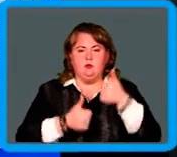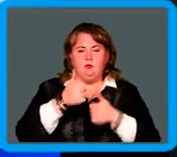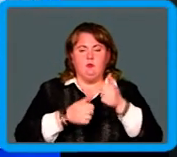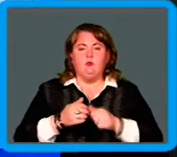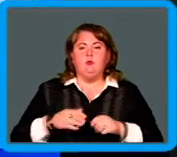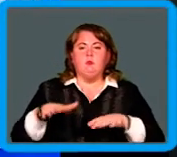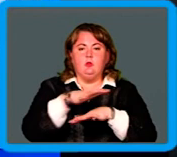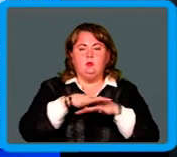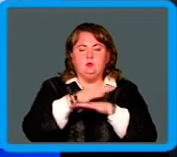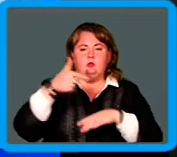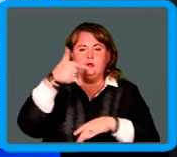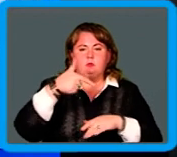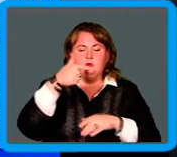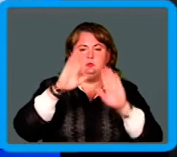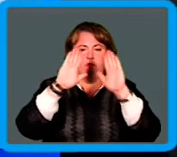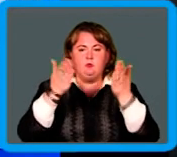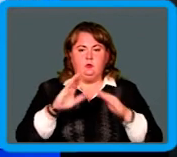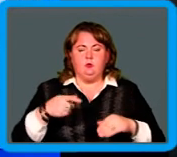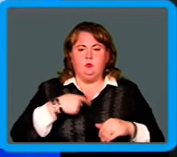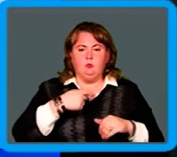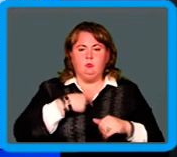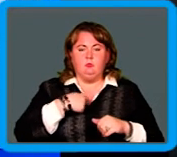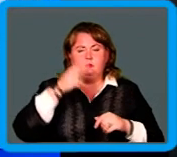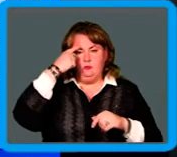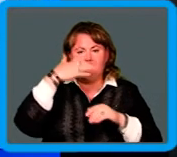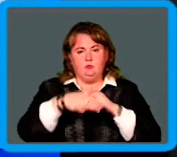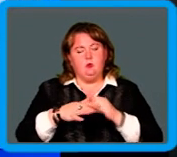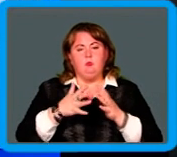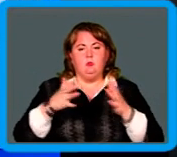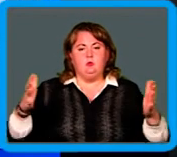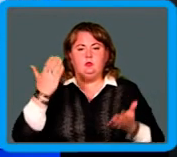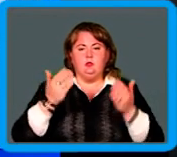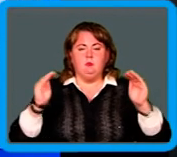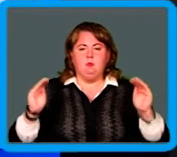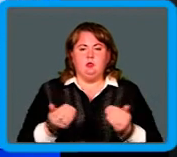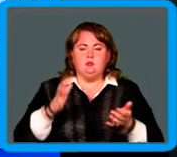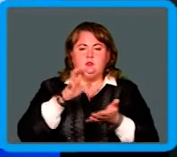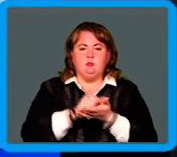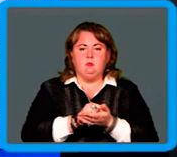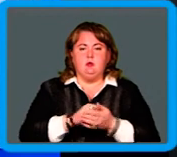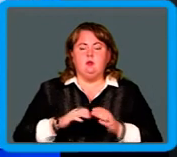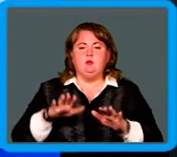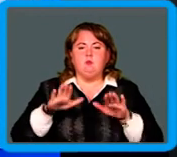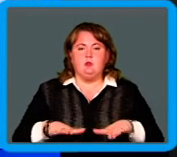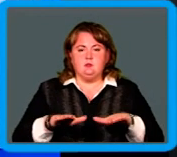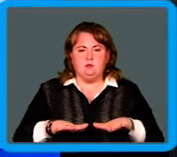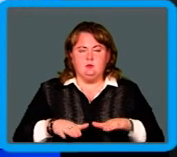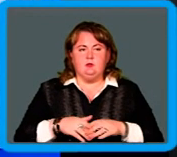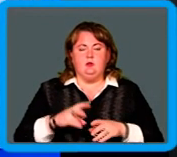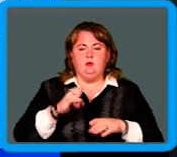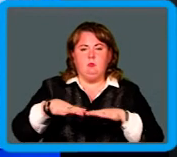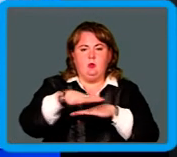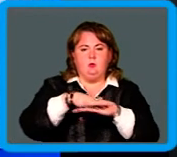фигур мы пытаемся выяснить больше или меньше места занимает данная фигура на плоскости давайте